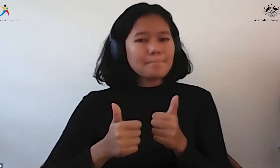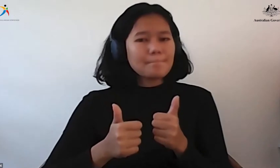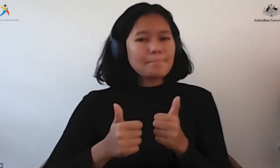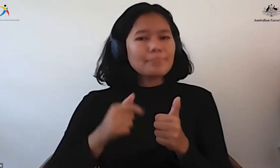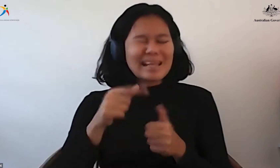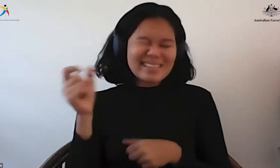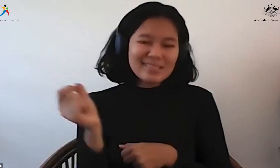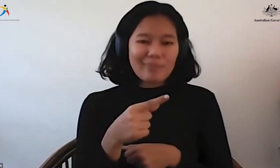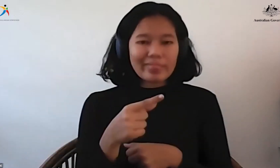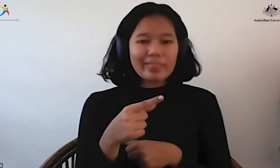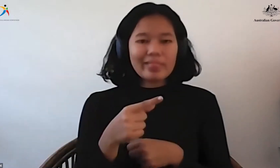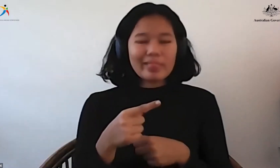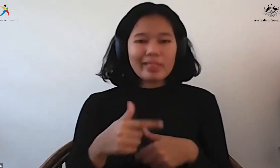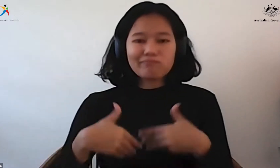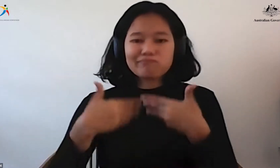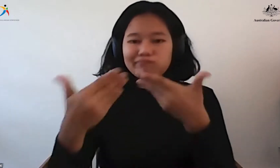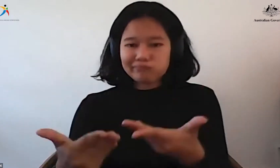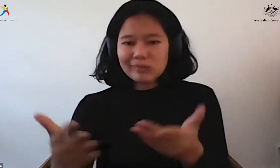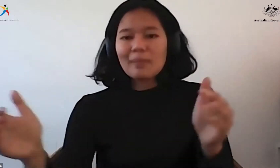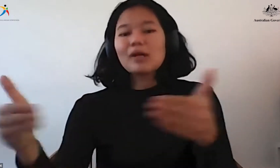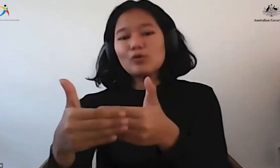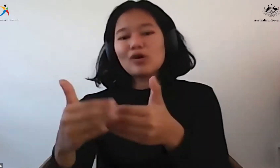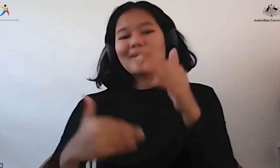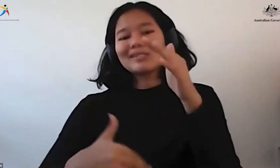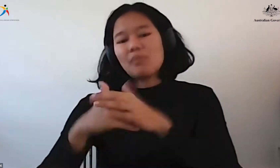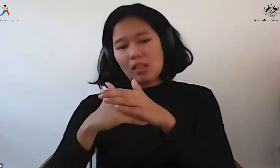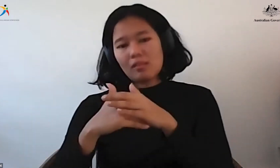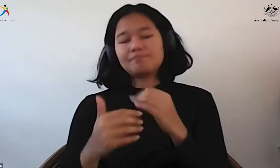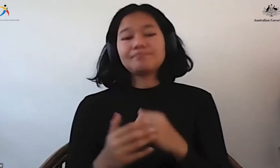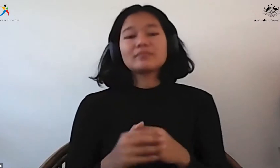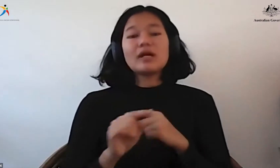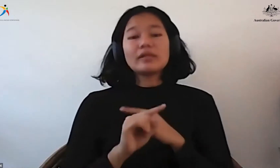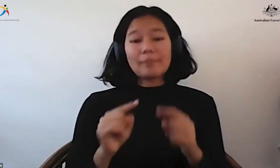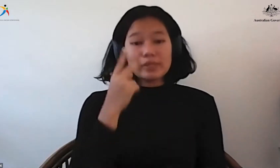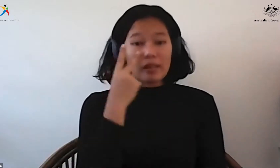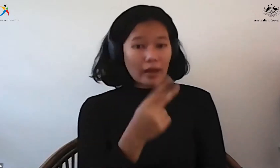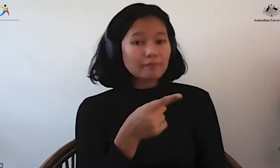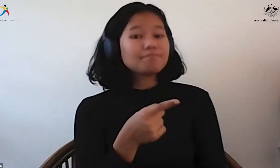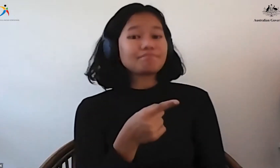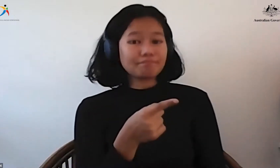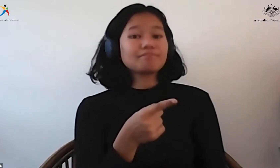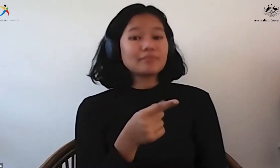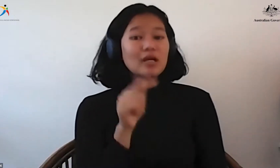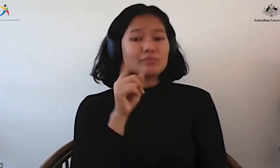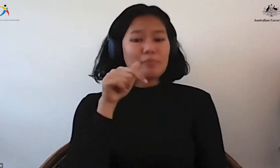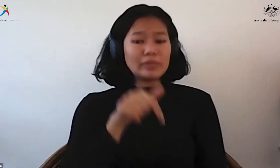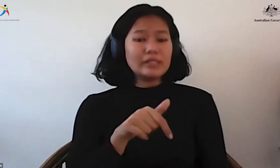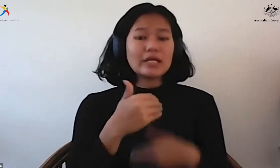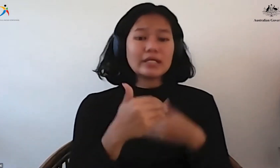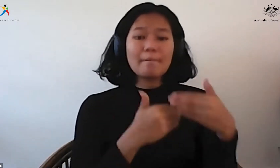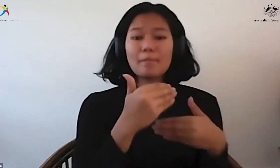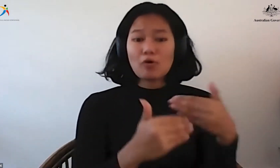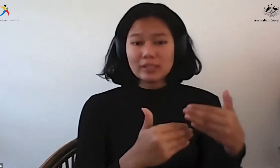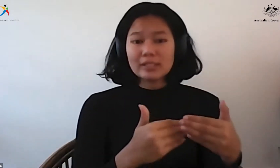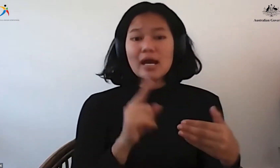cepat memberikan perlindungan yang semaksimal mungkin. Tetapi saya melihat memang karena ini juga ongoing